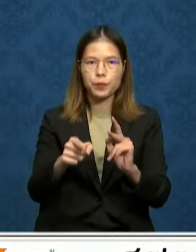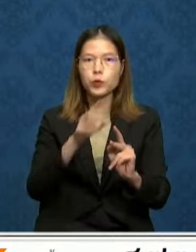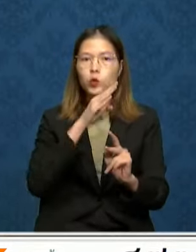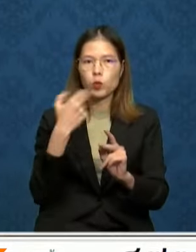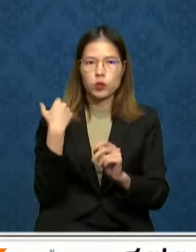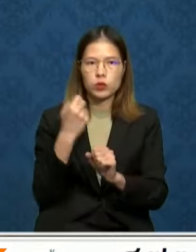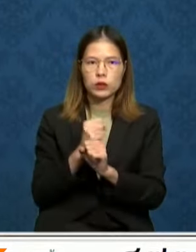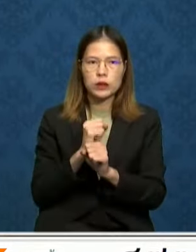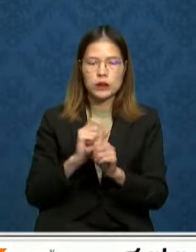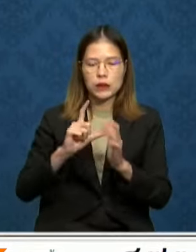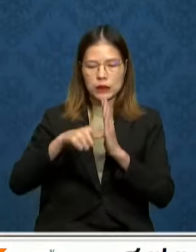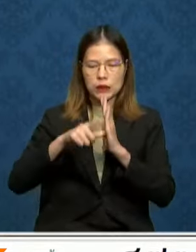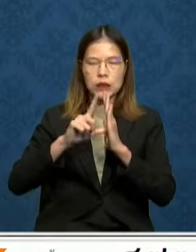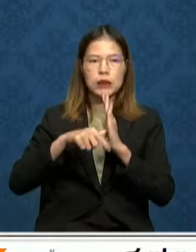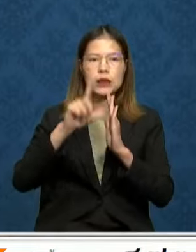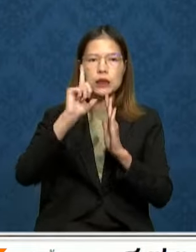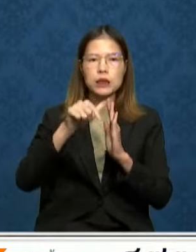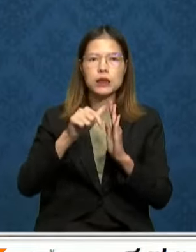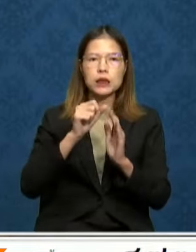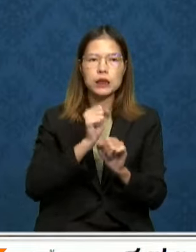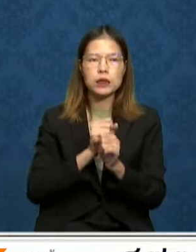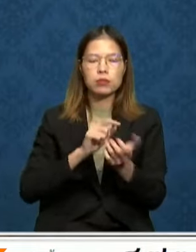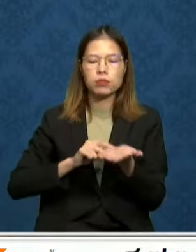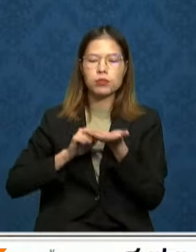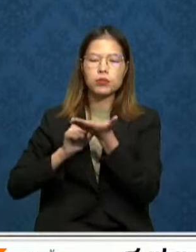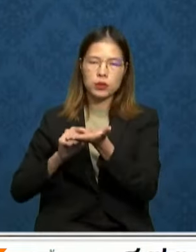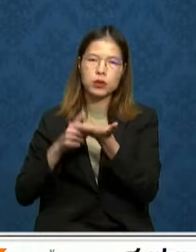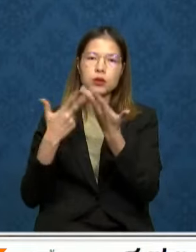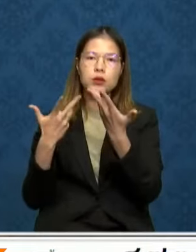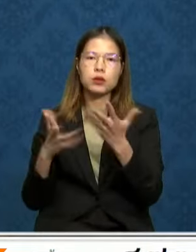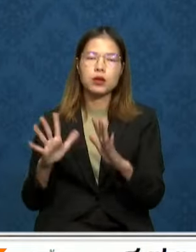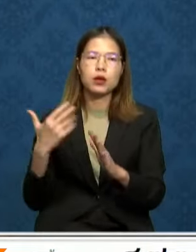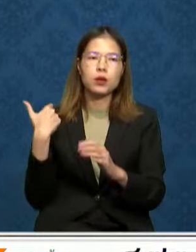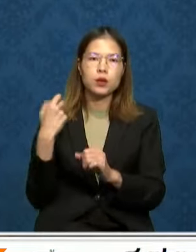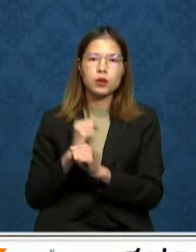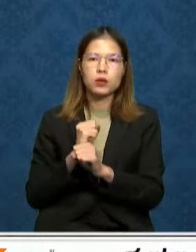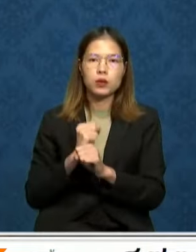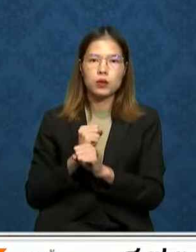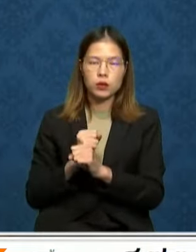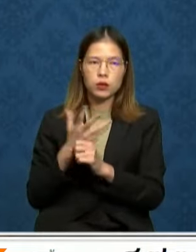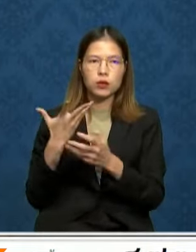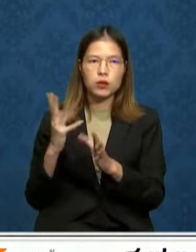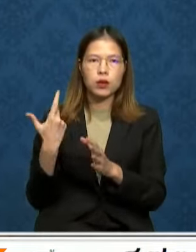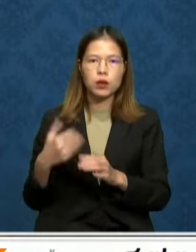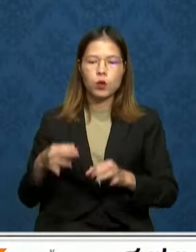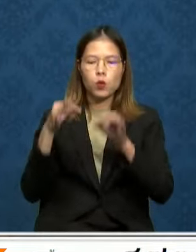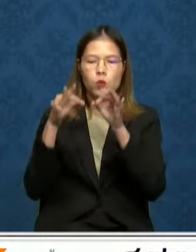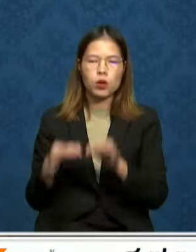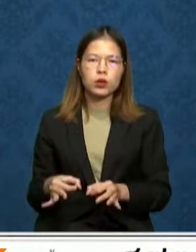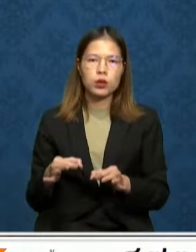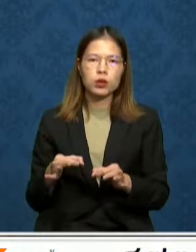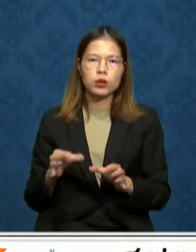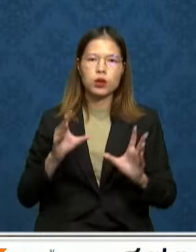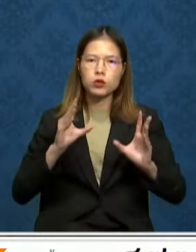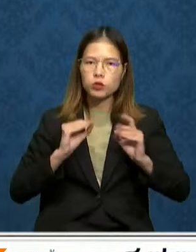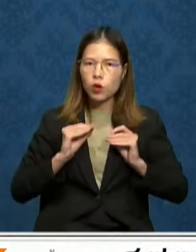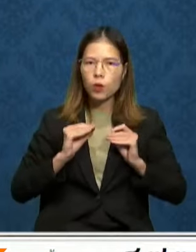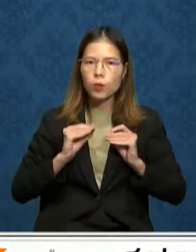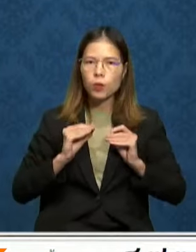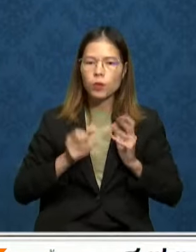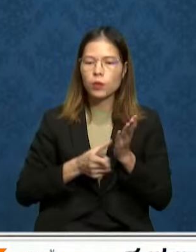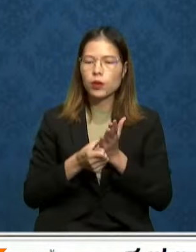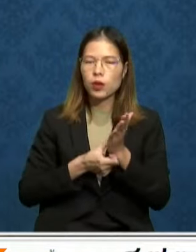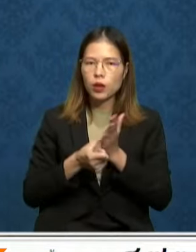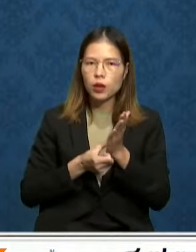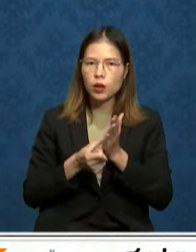จากที่เลขานุการกรรมาธิการเสนอแล้วเนี่ยนะครับนำเสนอแล้วเนี่ยก็ลงมติเห็นชอบจากการแก้